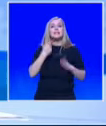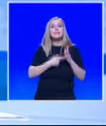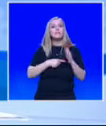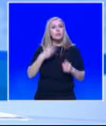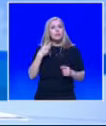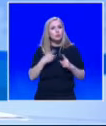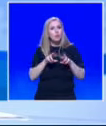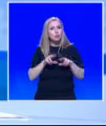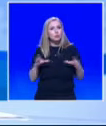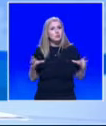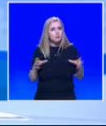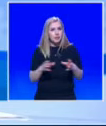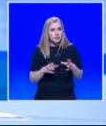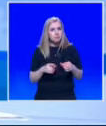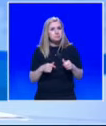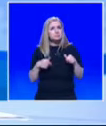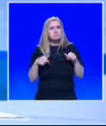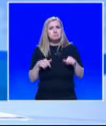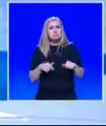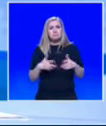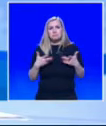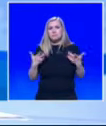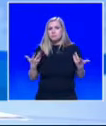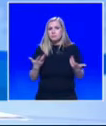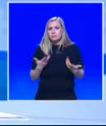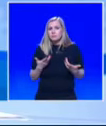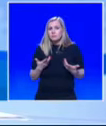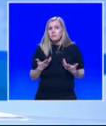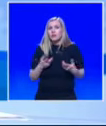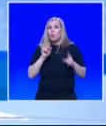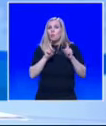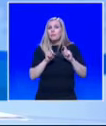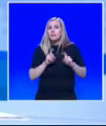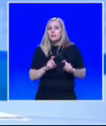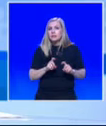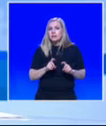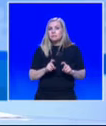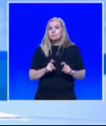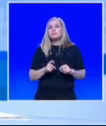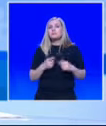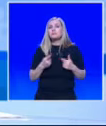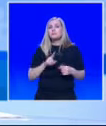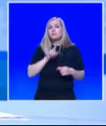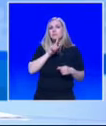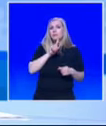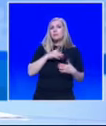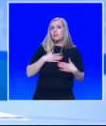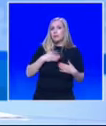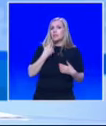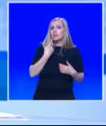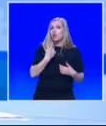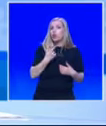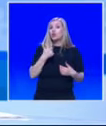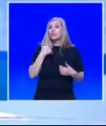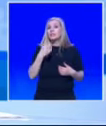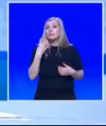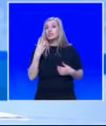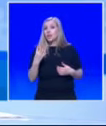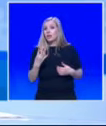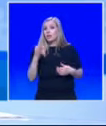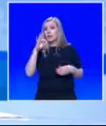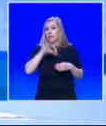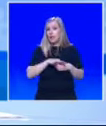Народното събрание. Как ще коментирате думите на опозицията, че защото имате 164 гласа в момента, сте предложили този текст и сега